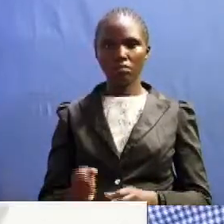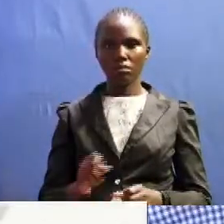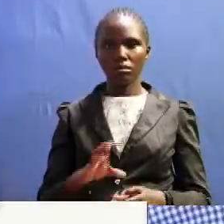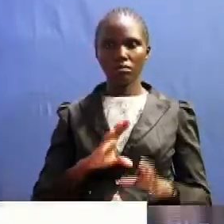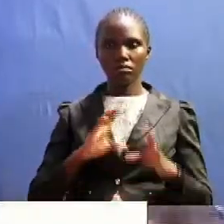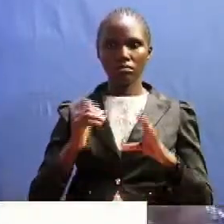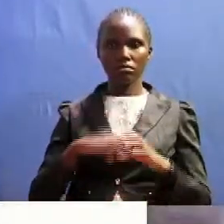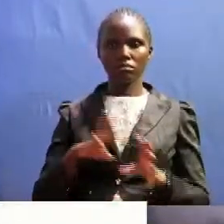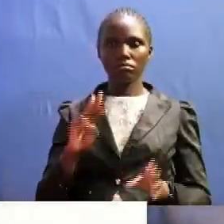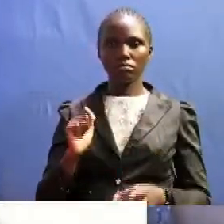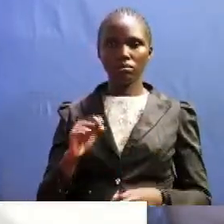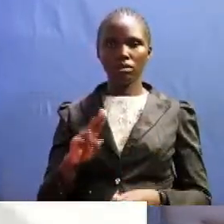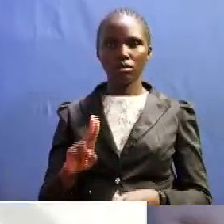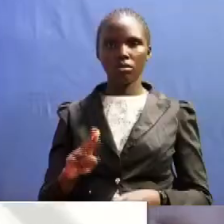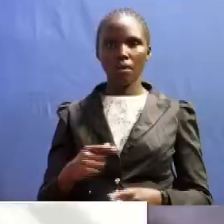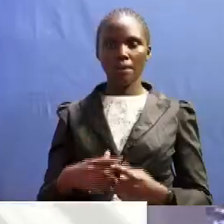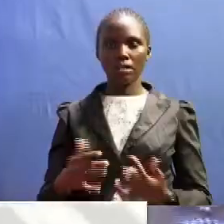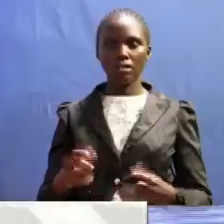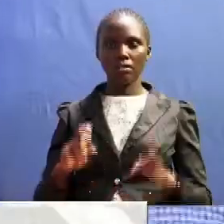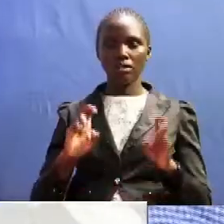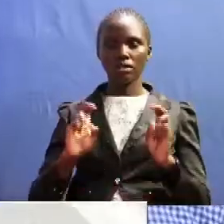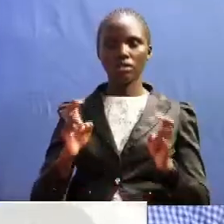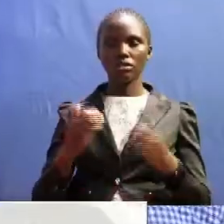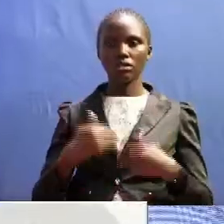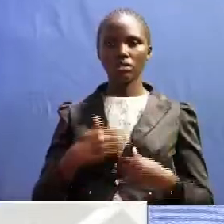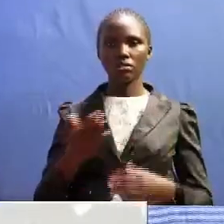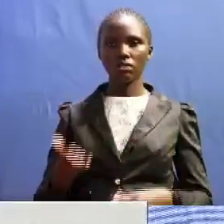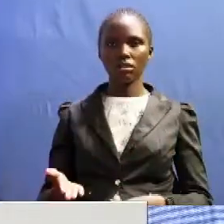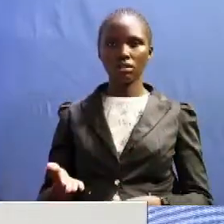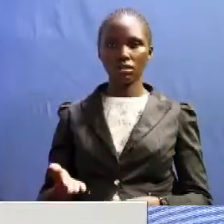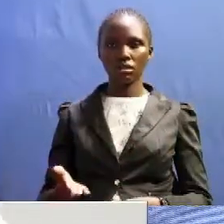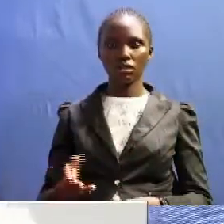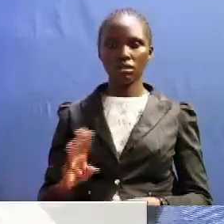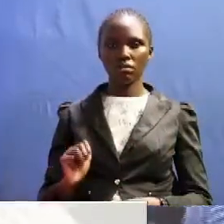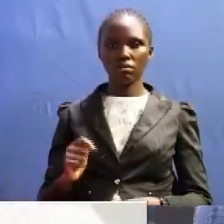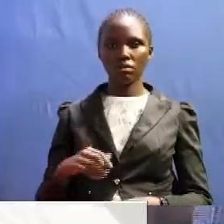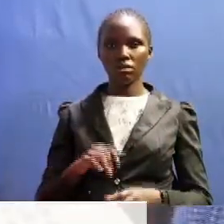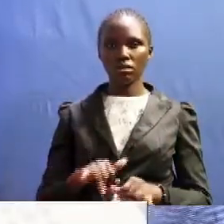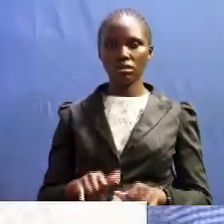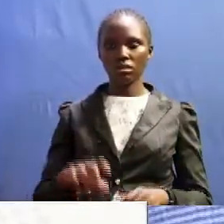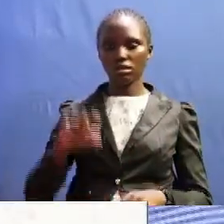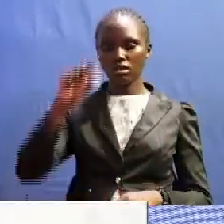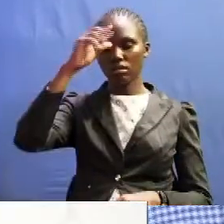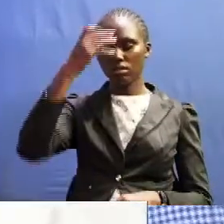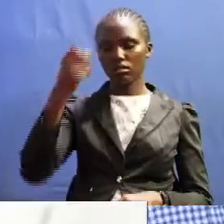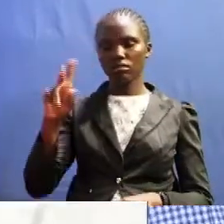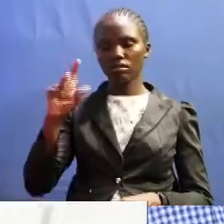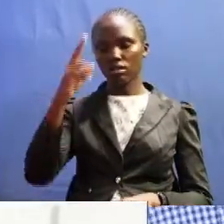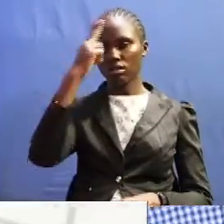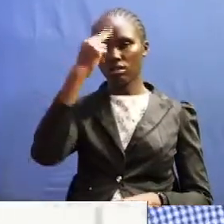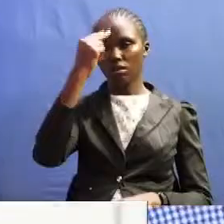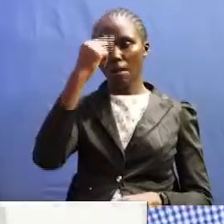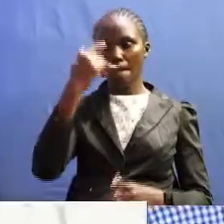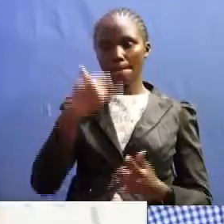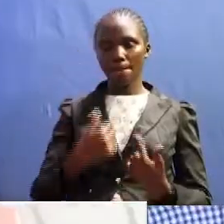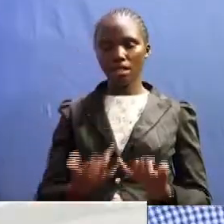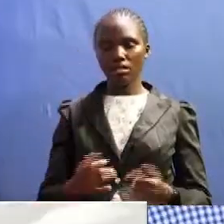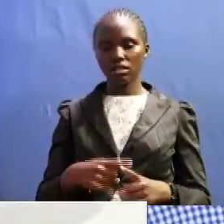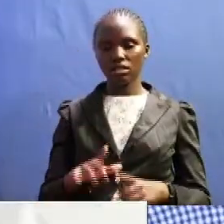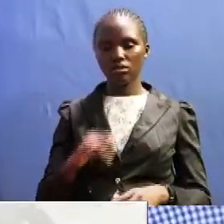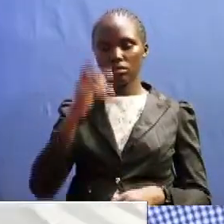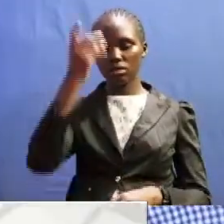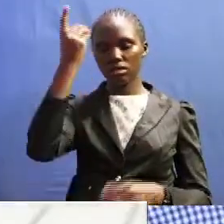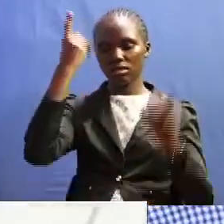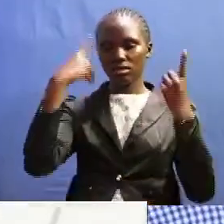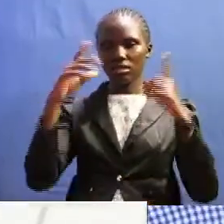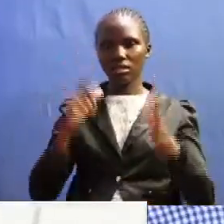ya Mau. Sasa title ya Mau iliwekwa kwa mkono ya serikali ya kaunti ya Narok. Ni nyinyi sasa mnaamua vile. Sasa kama kuna sababu nyingine